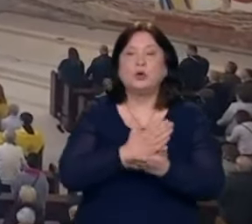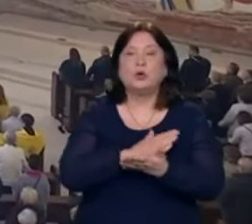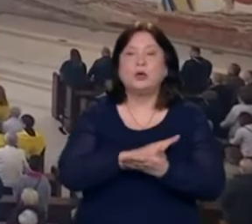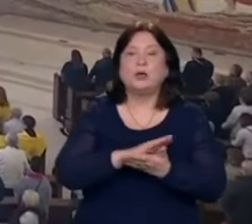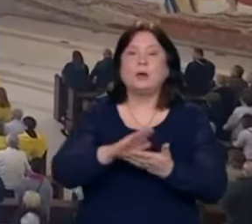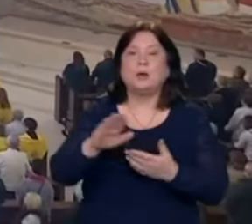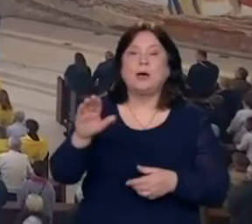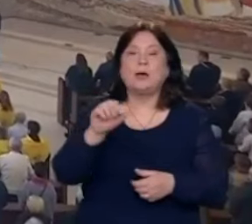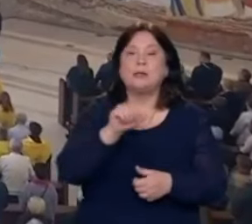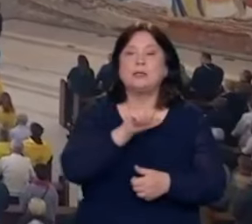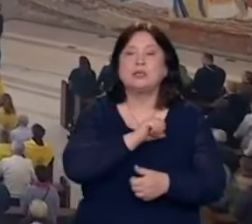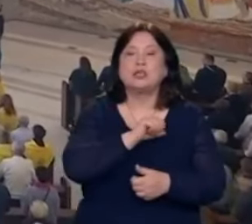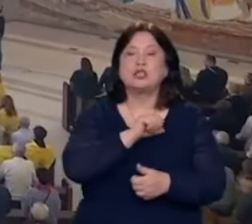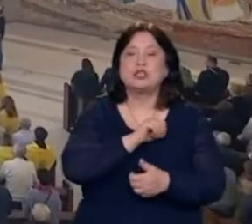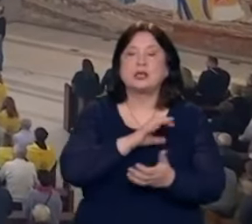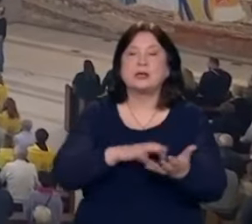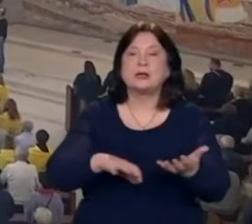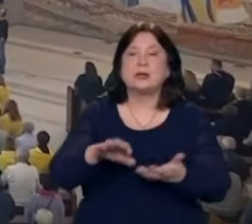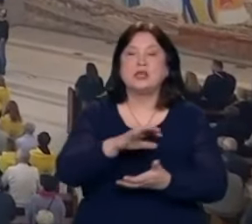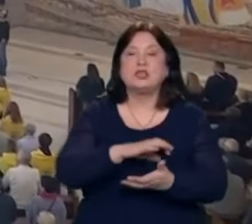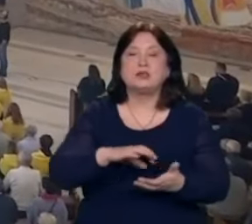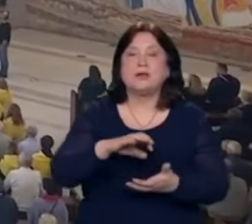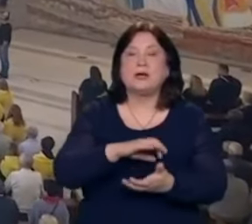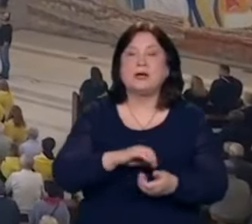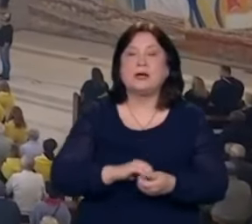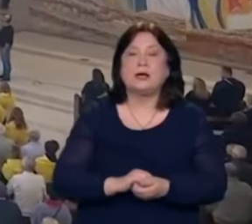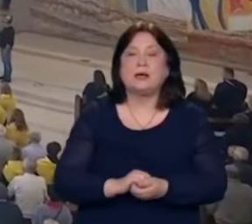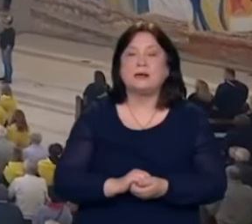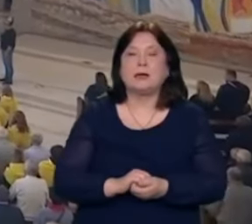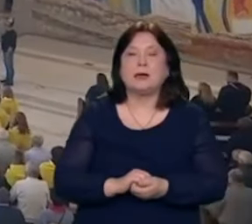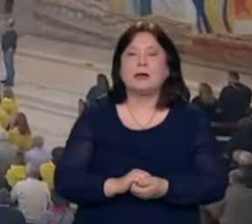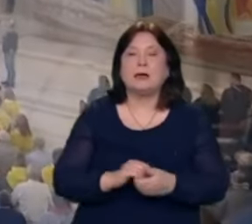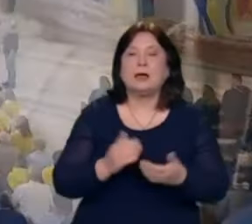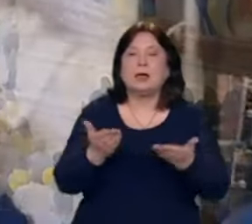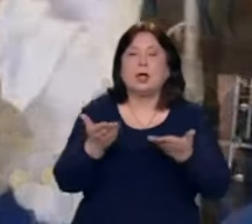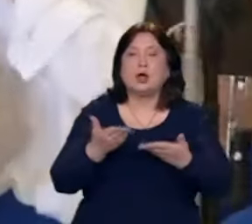który gładzisz grzechy świata